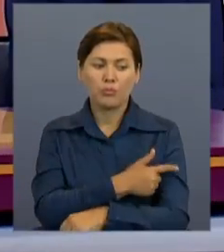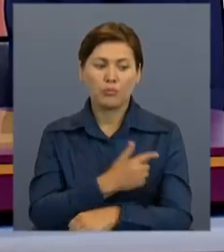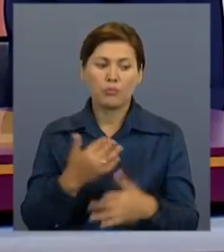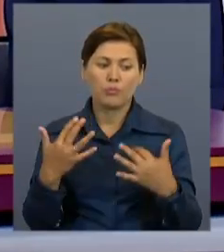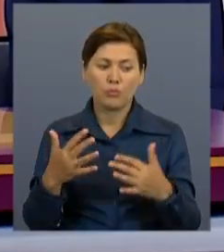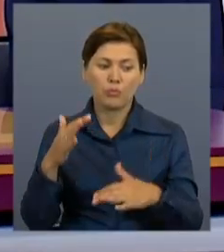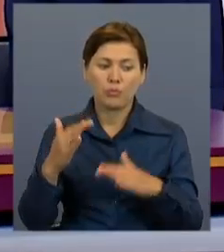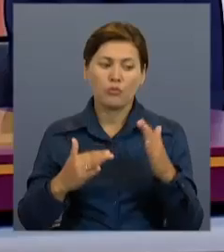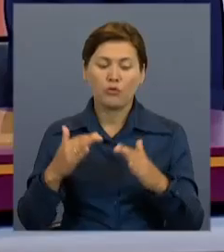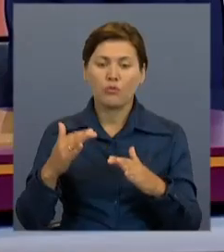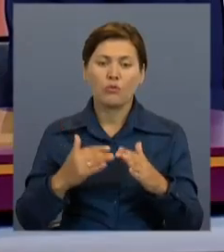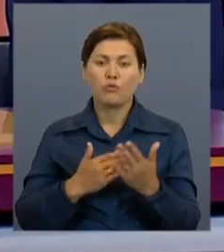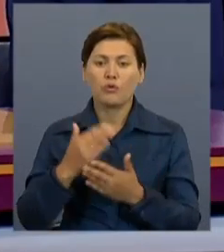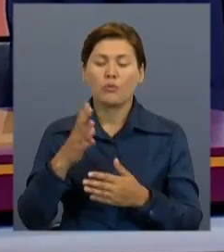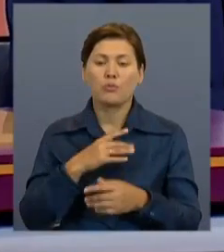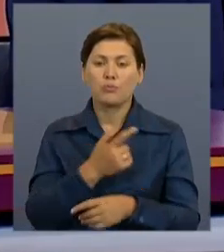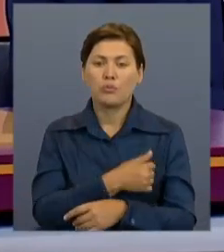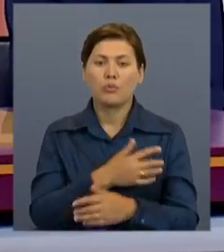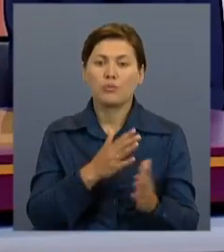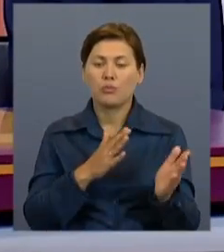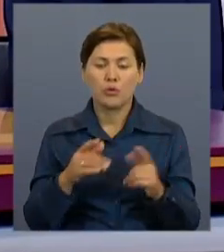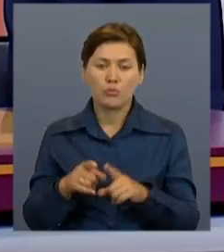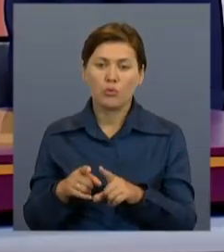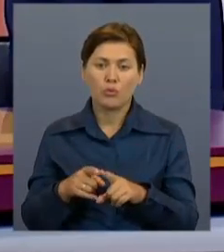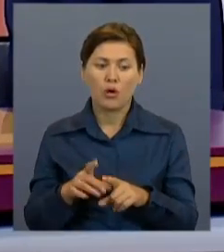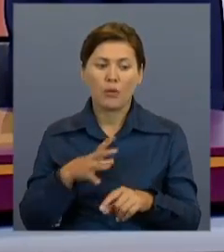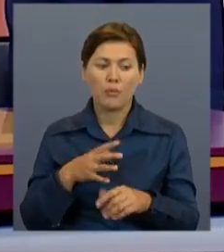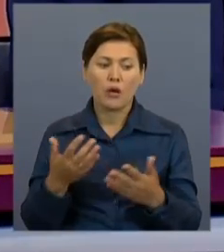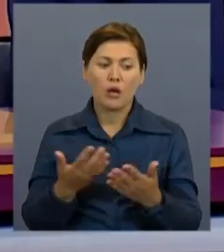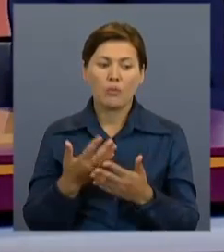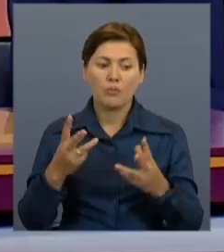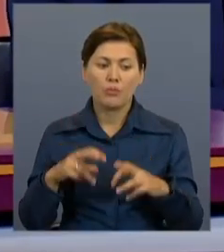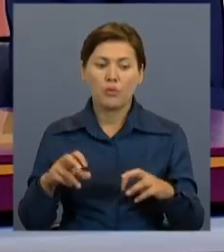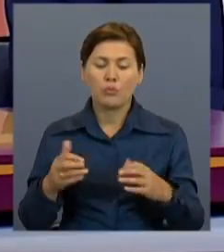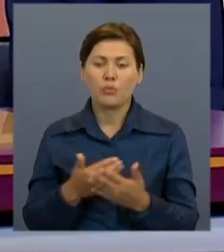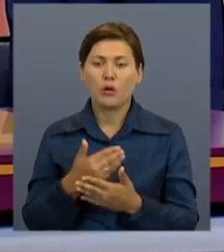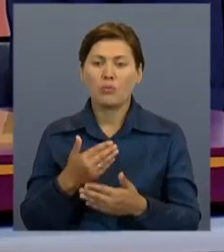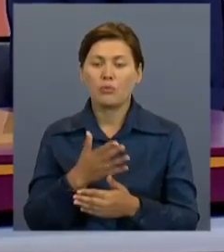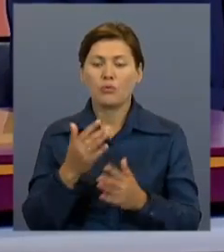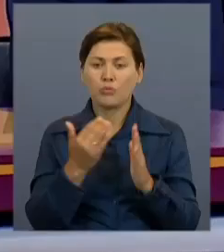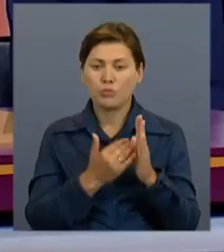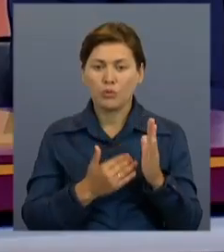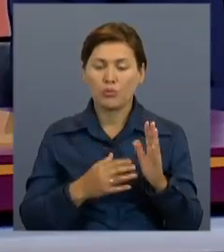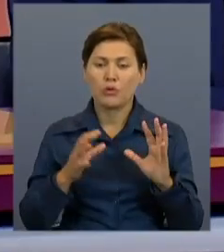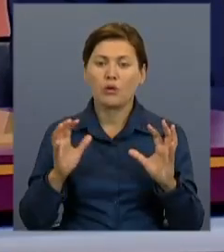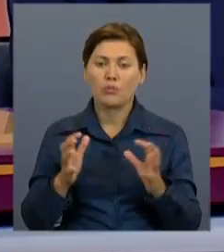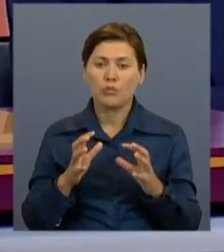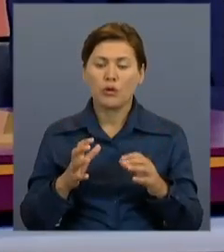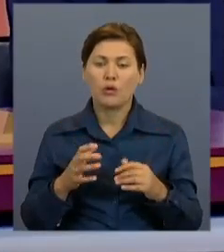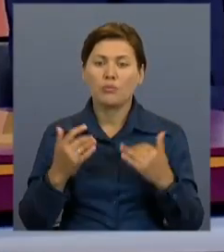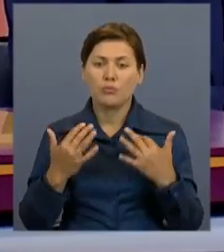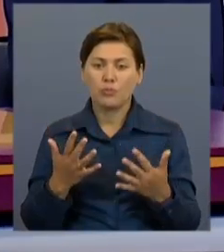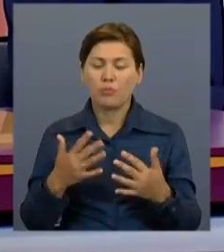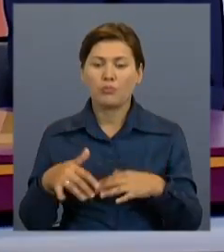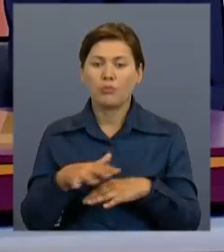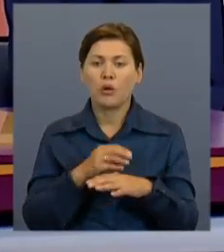талаптардың деңгейін жоғарылатамыз. Медициналық стандарттарды қайтып қаралып жатыр бүгінгі таңда. Сол стандарттардың сақталуын талап етеміз. Аймамай